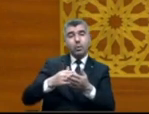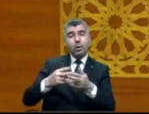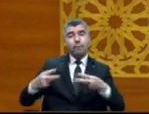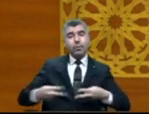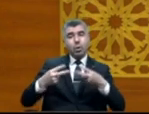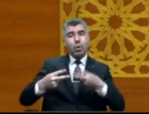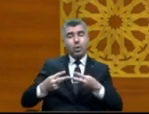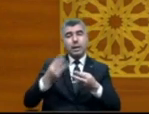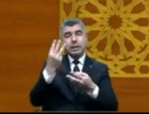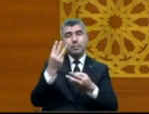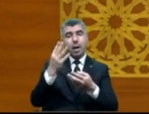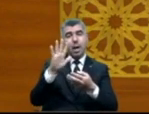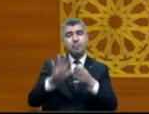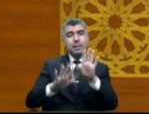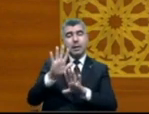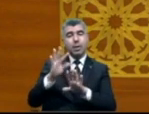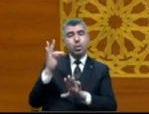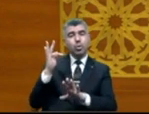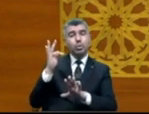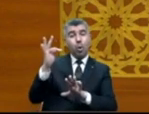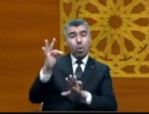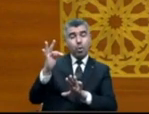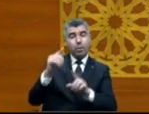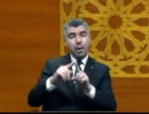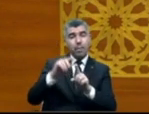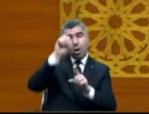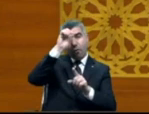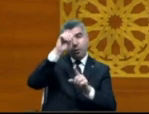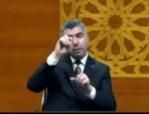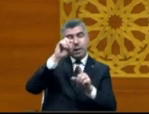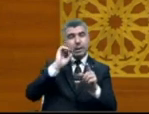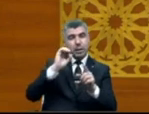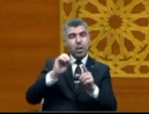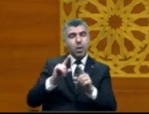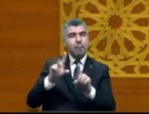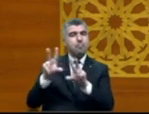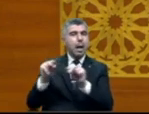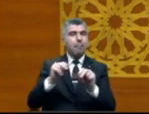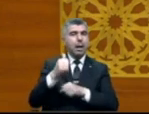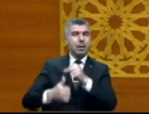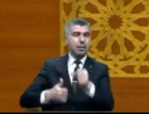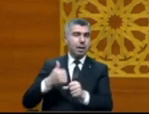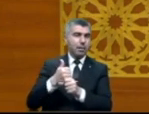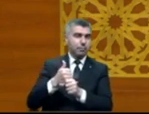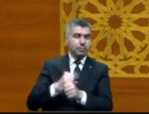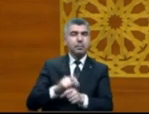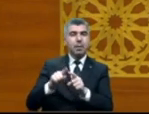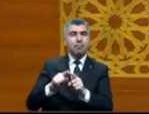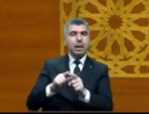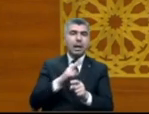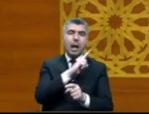بحوالي 650,000 طن من الأسمدة الفوسفاتية بنفس مستويات الأثمنة الموسم الفارط. التأمين